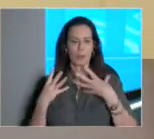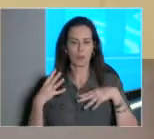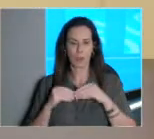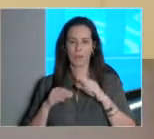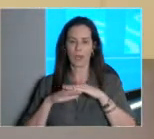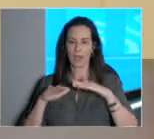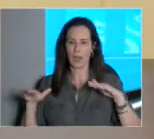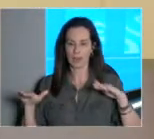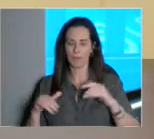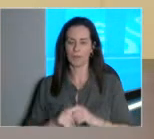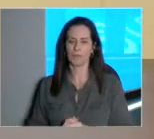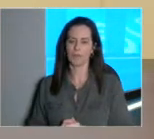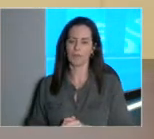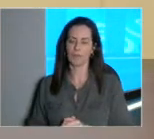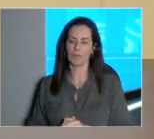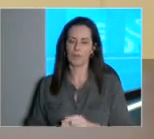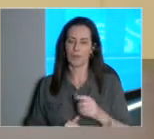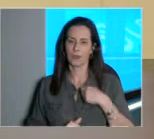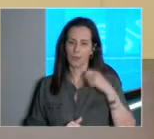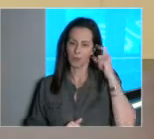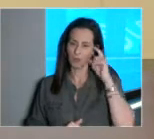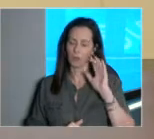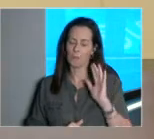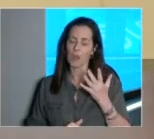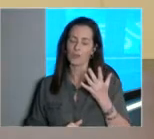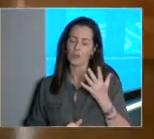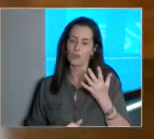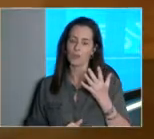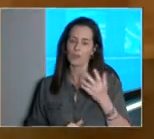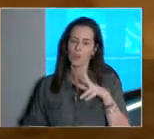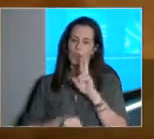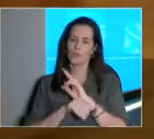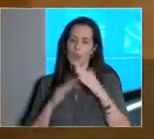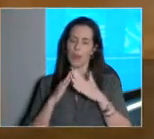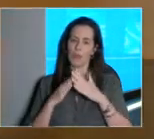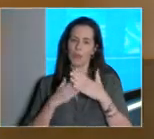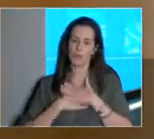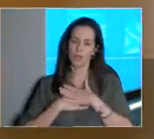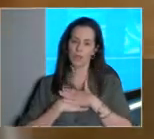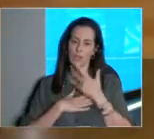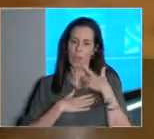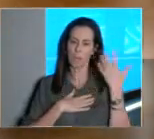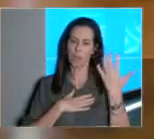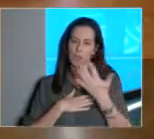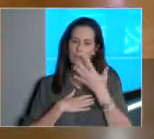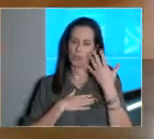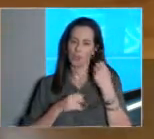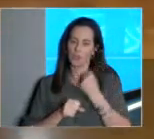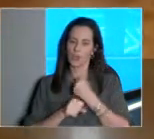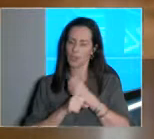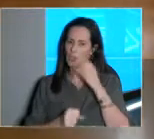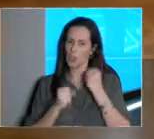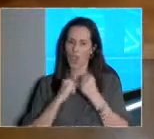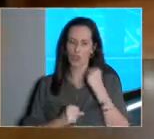ועם הילדים, אני חושבת שזה מה ששמר על הבית שלי באופן אישי במשך הרבה שנים של קריירה מאוד תובנית.